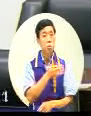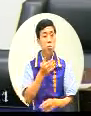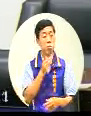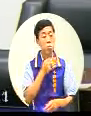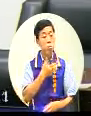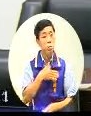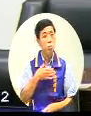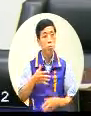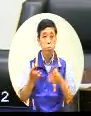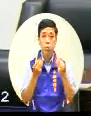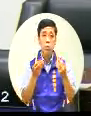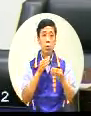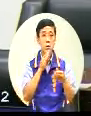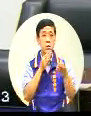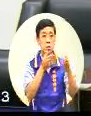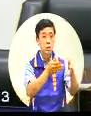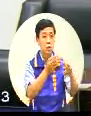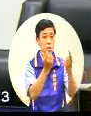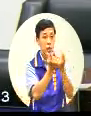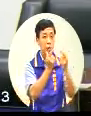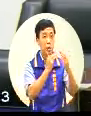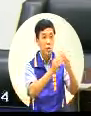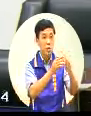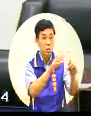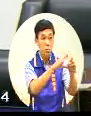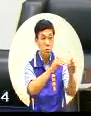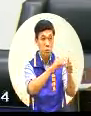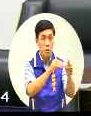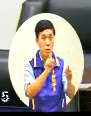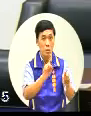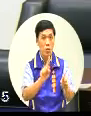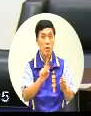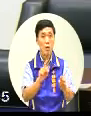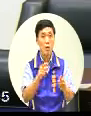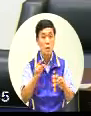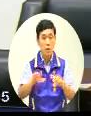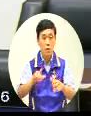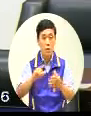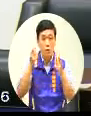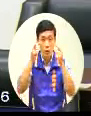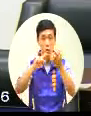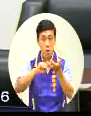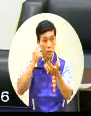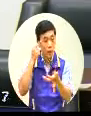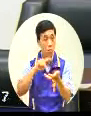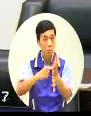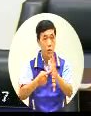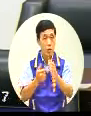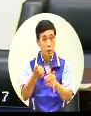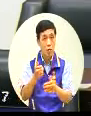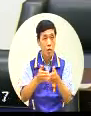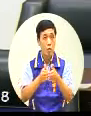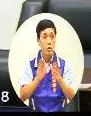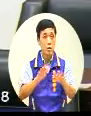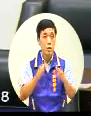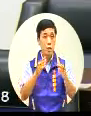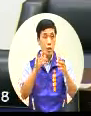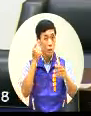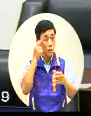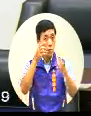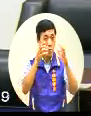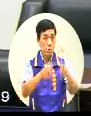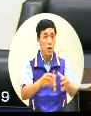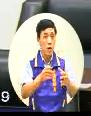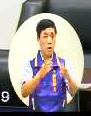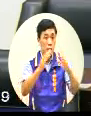如何哈，我们各种想一点都没做雄厚，所以输人不输阵，所以这次也成立了一个拆除的专案呐哈。坦白讲，